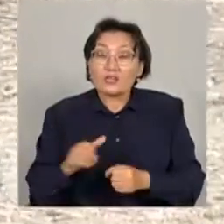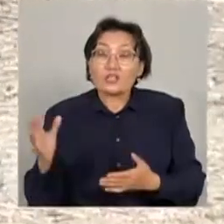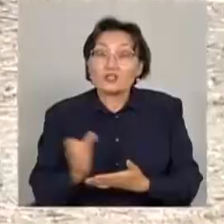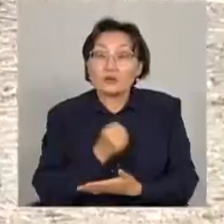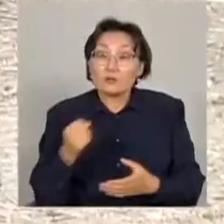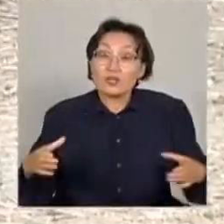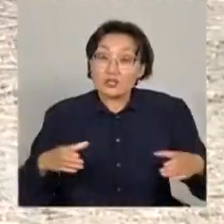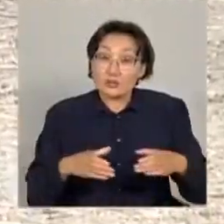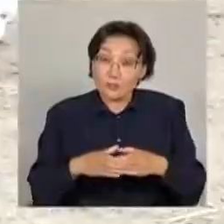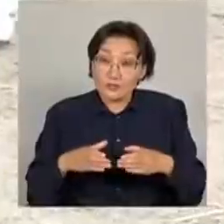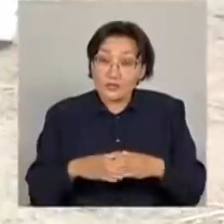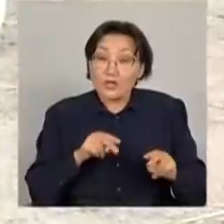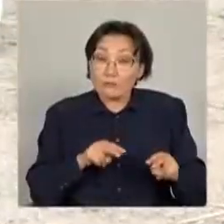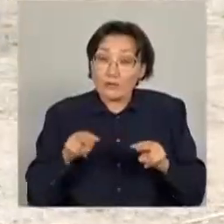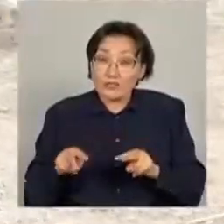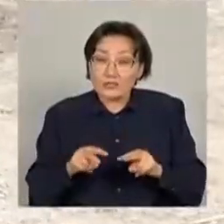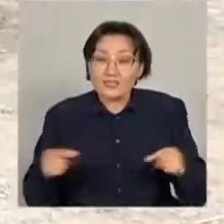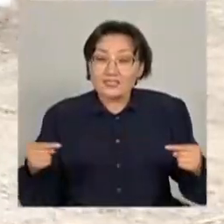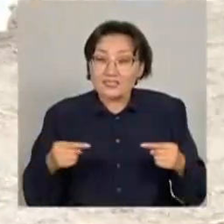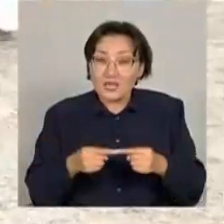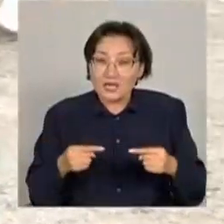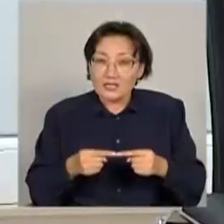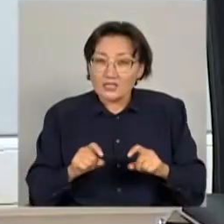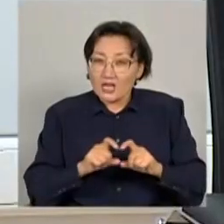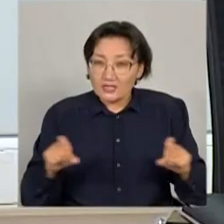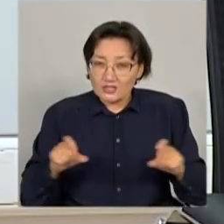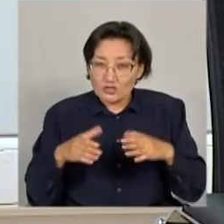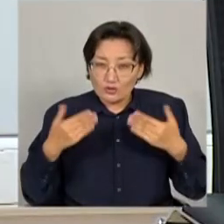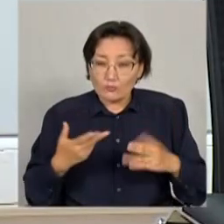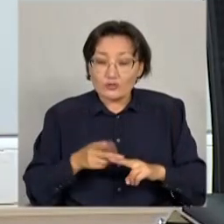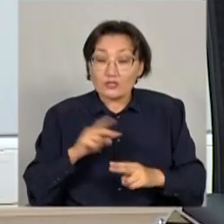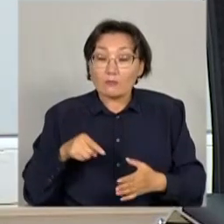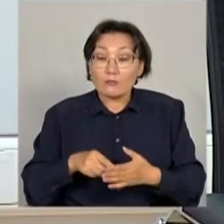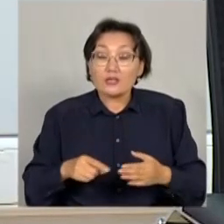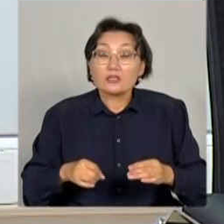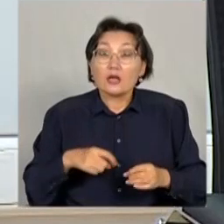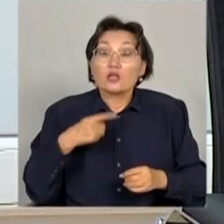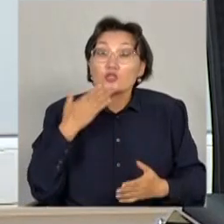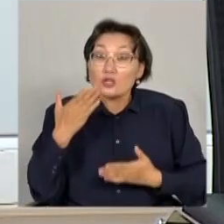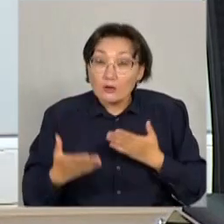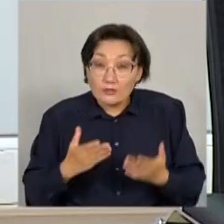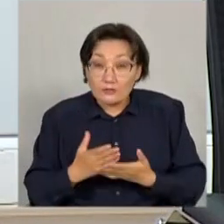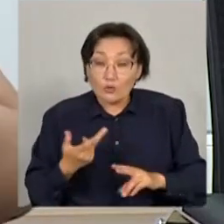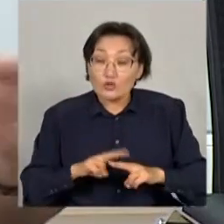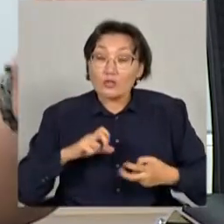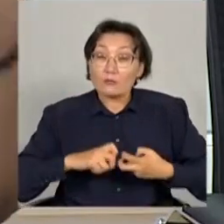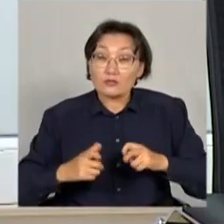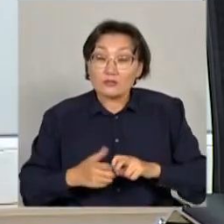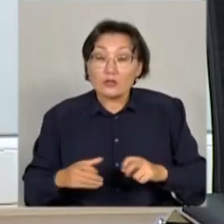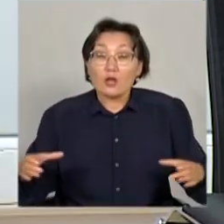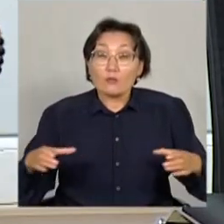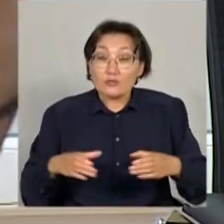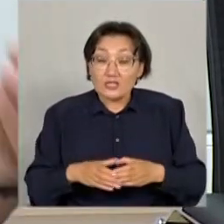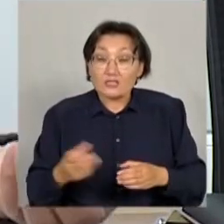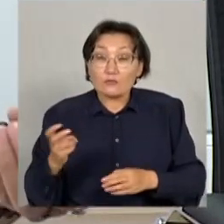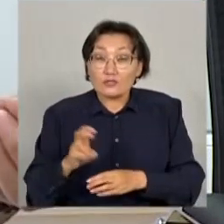атанган мердигер мекемени бакылайтын накты тетик жок экен. Бул маселени көтөрүлгөнү өтө көп болду. Өткөн бул проблема. Мердигер мекемелер